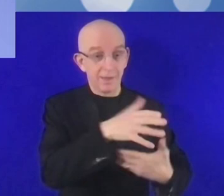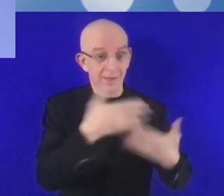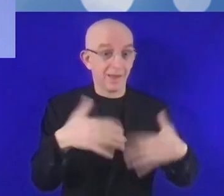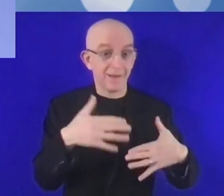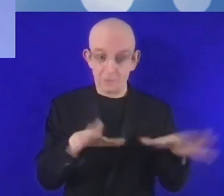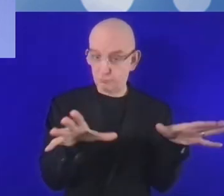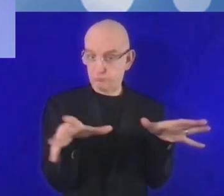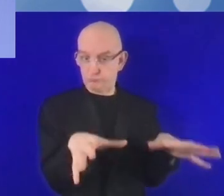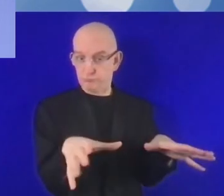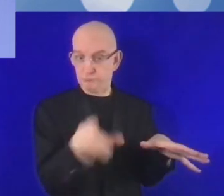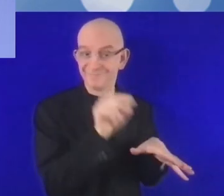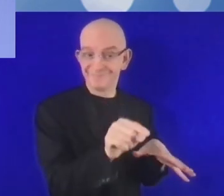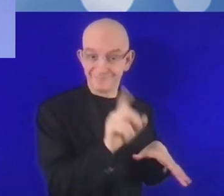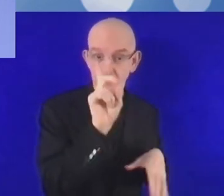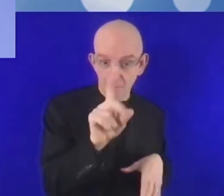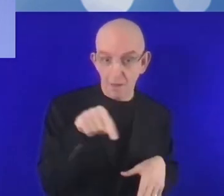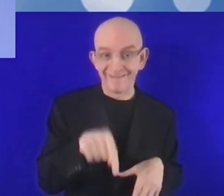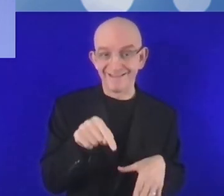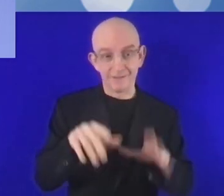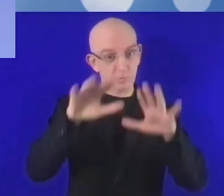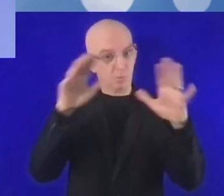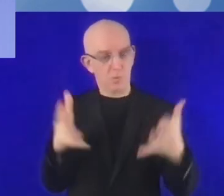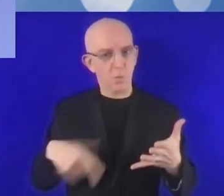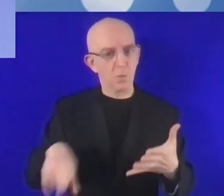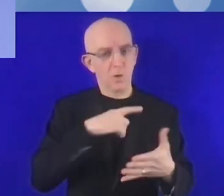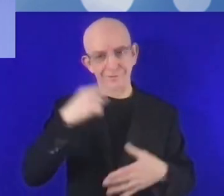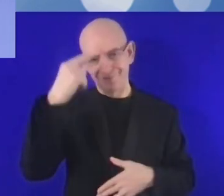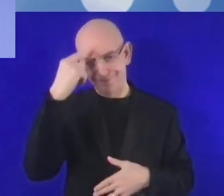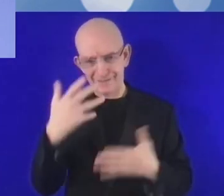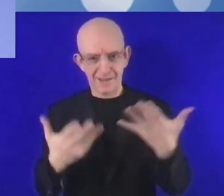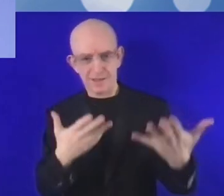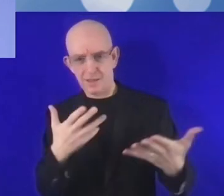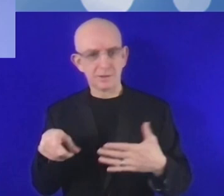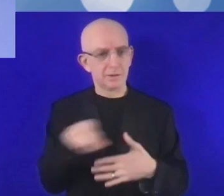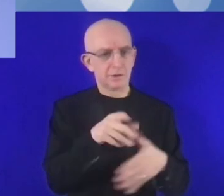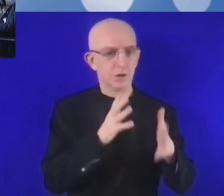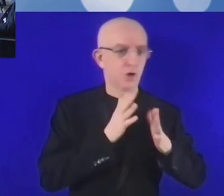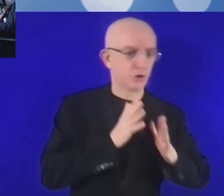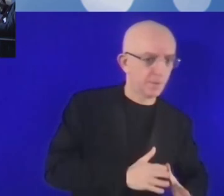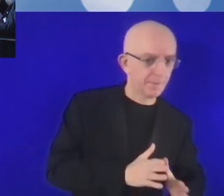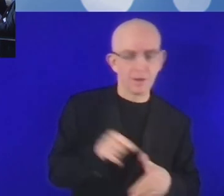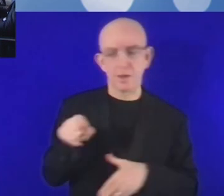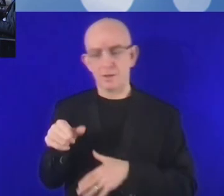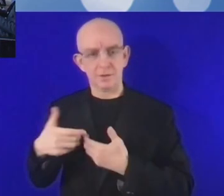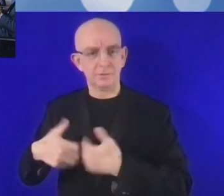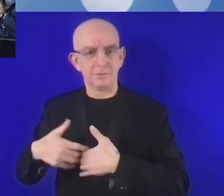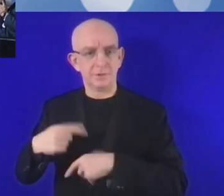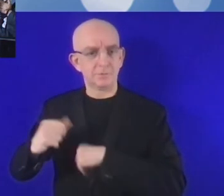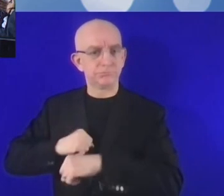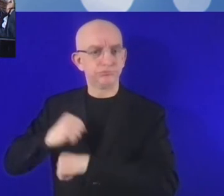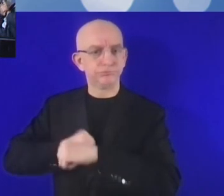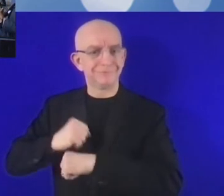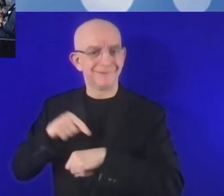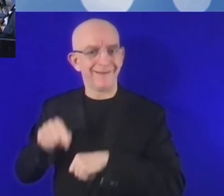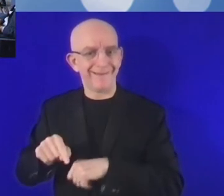и миллиарды людей во всем мире. Очень часто мы говорим о том, что вскоре сотрется разница между людьми и машинами.